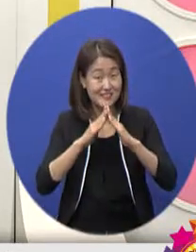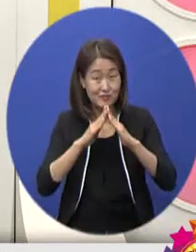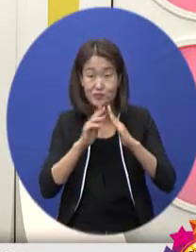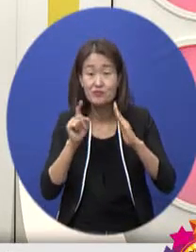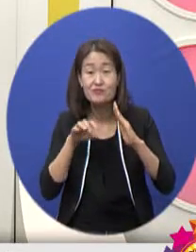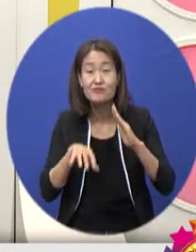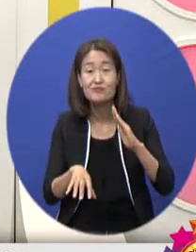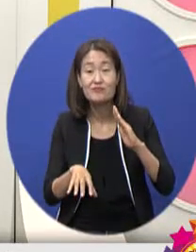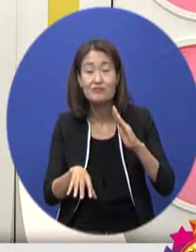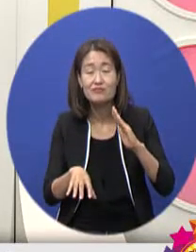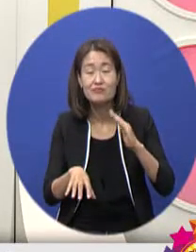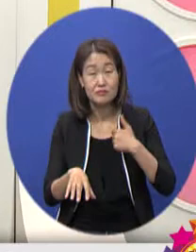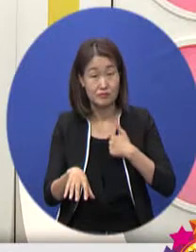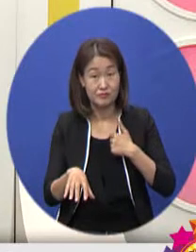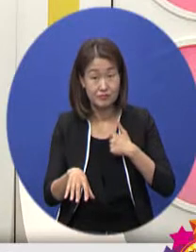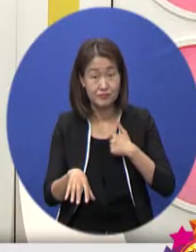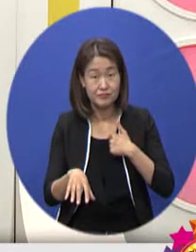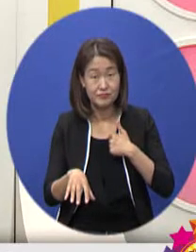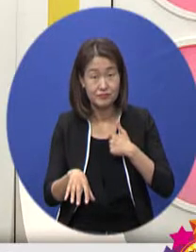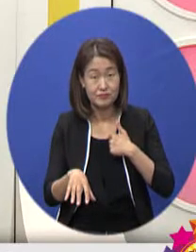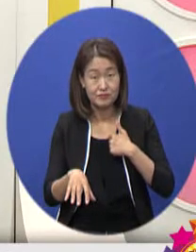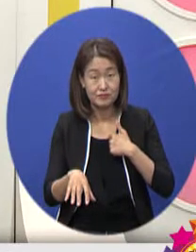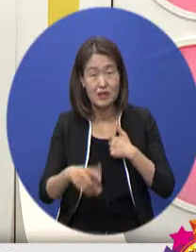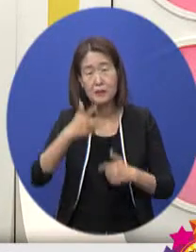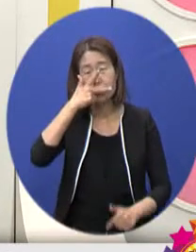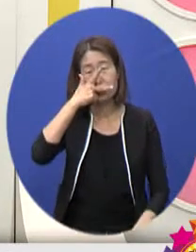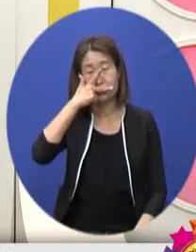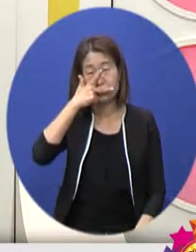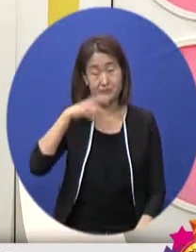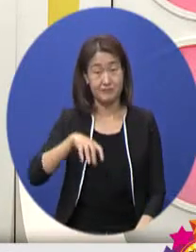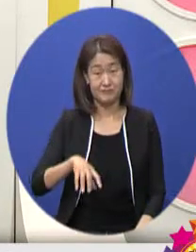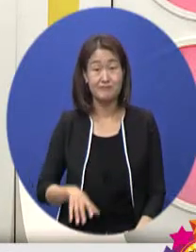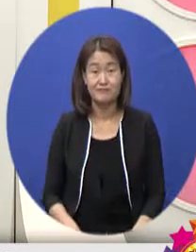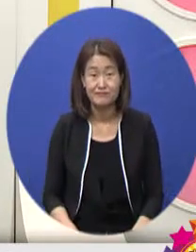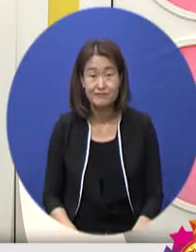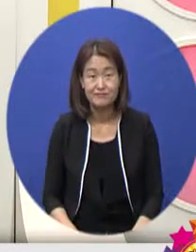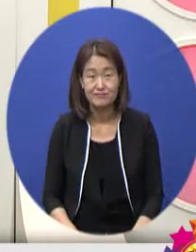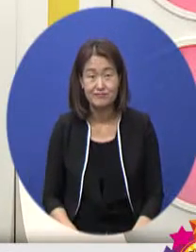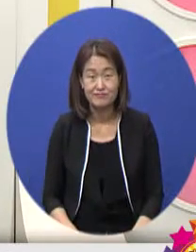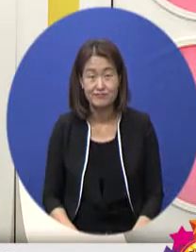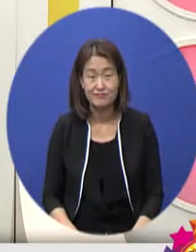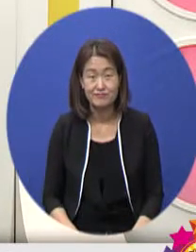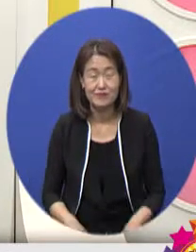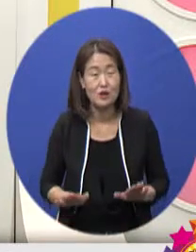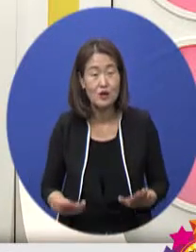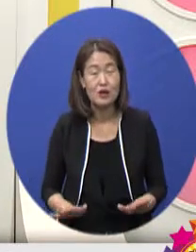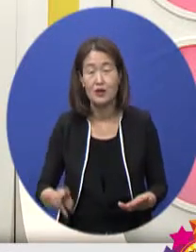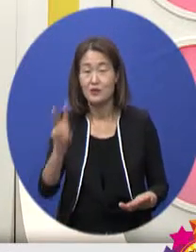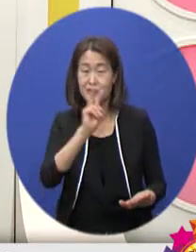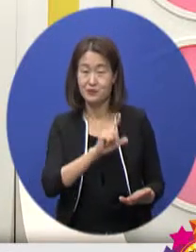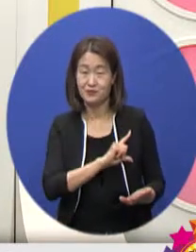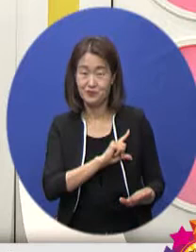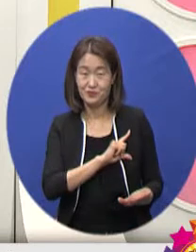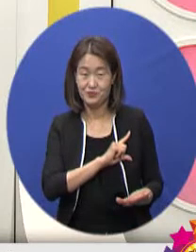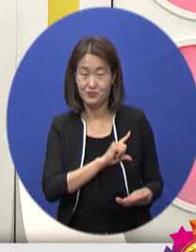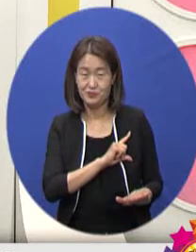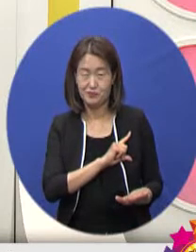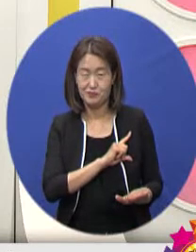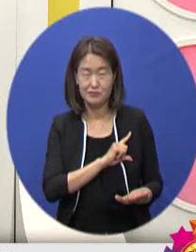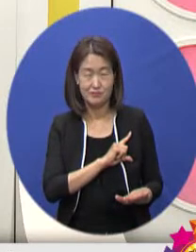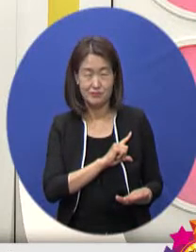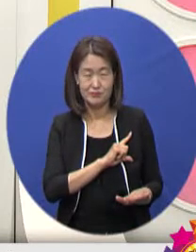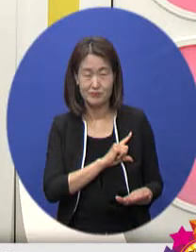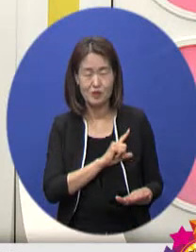여기요. 네. 여기 저기 평택인데요. 네. 네, 오늘 불러주실 곡목은?